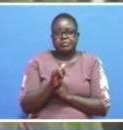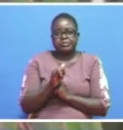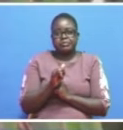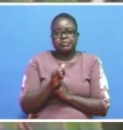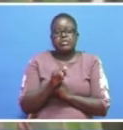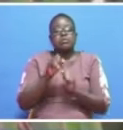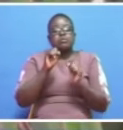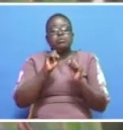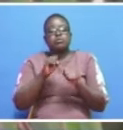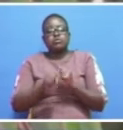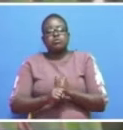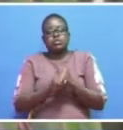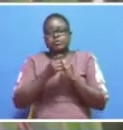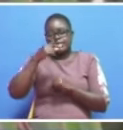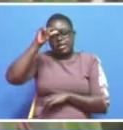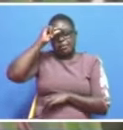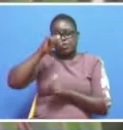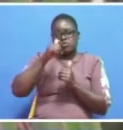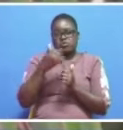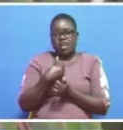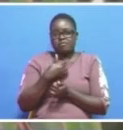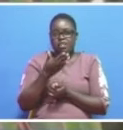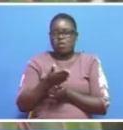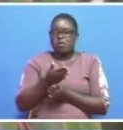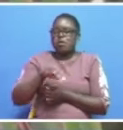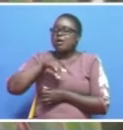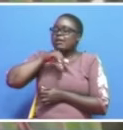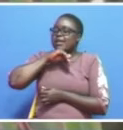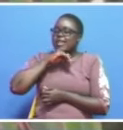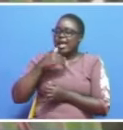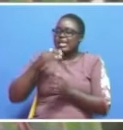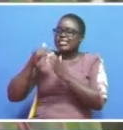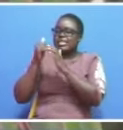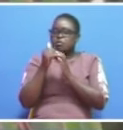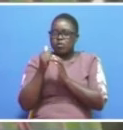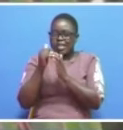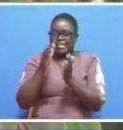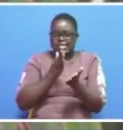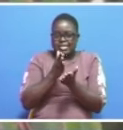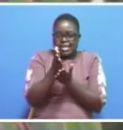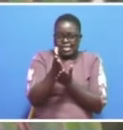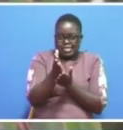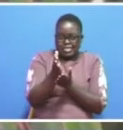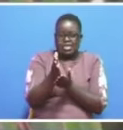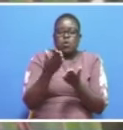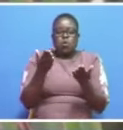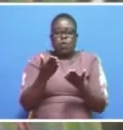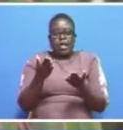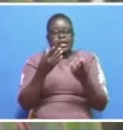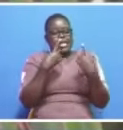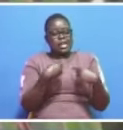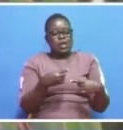no support silikali laivo. Mheshimiwa Raila Amolo Odinga ena democratic right yake. Ya kutanga